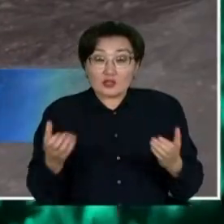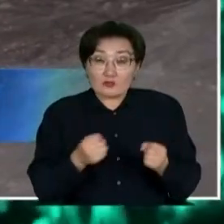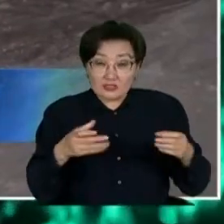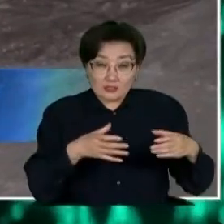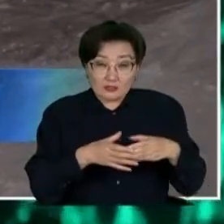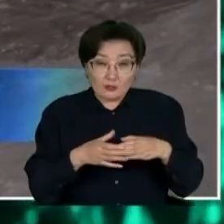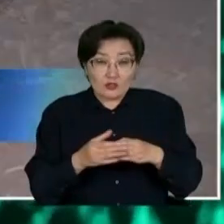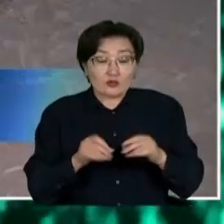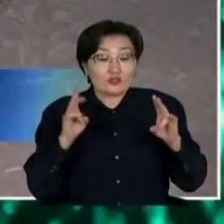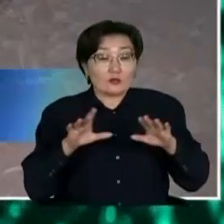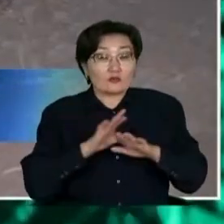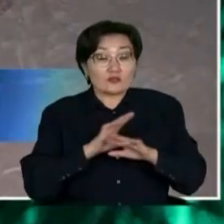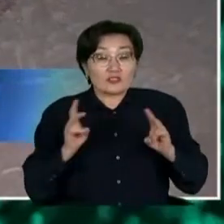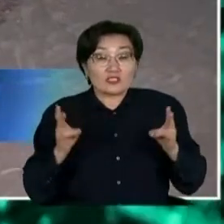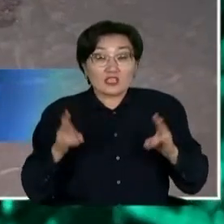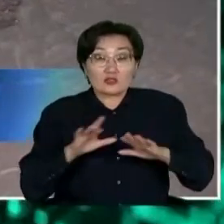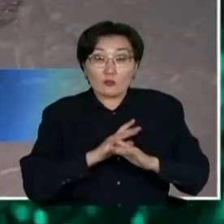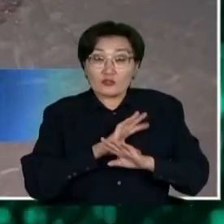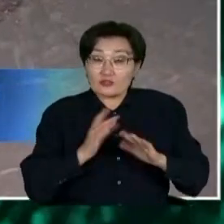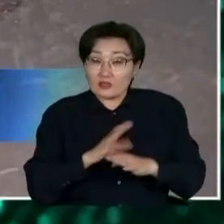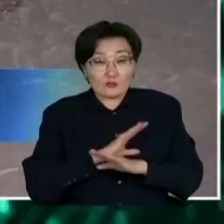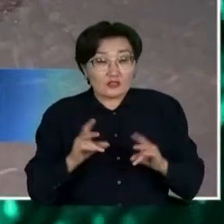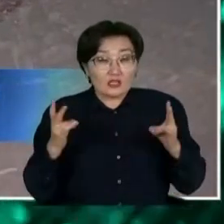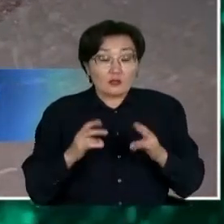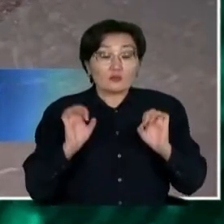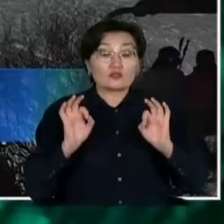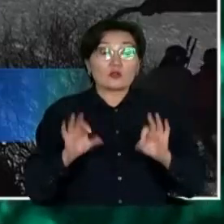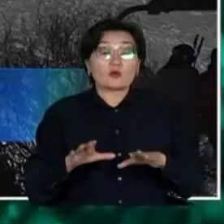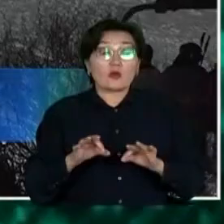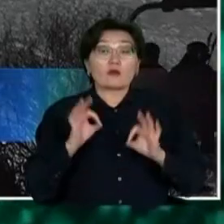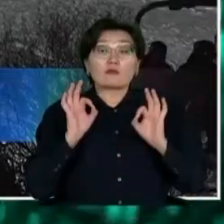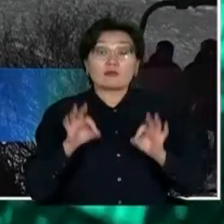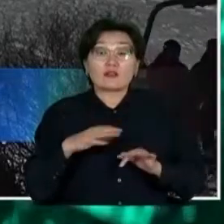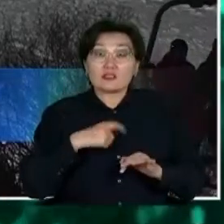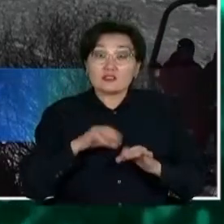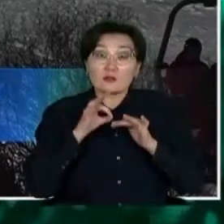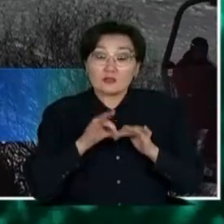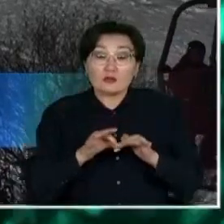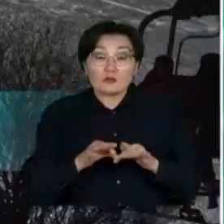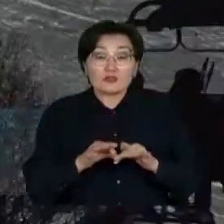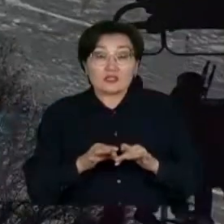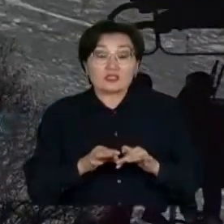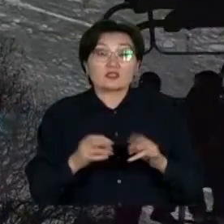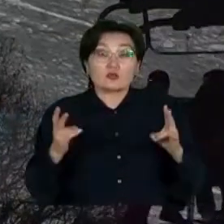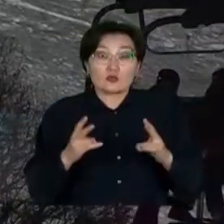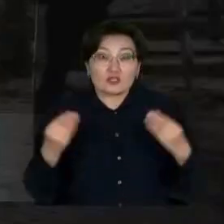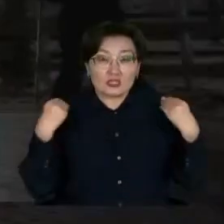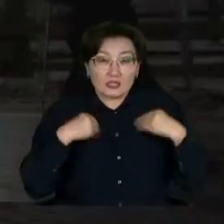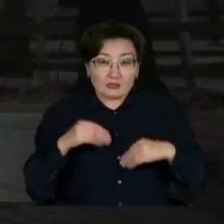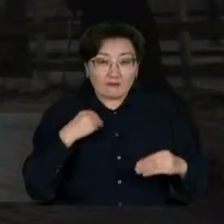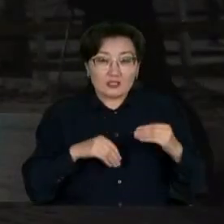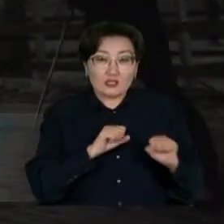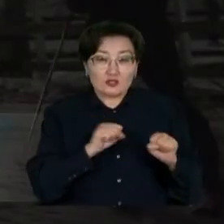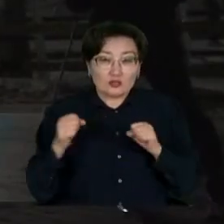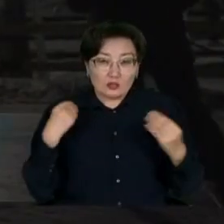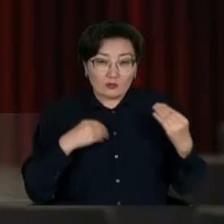спасателей. Чтобы несчастных случаев не происходило, нужно не только правильно вести себя на склонах, но и надевать защиту. Экипировку.